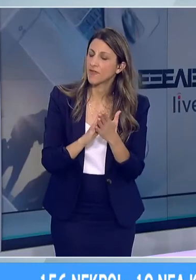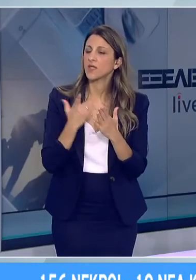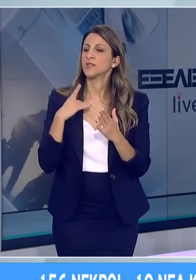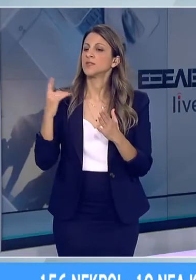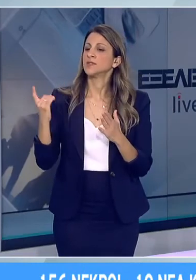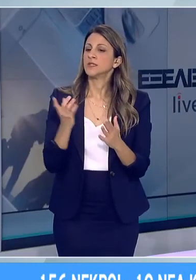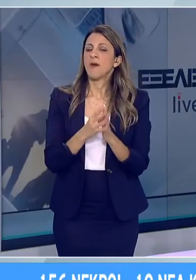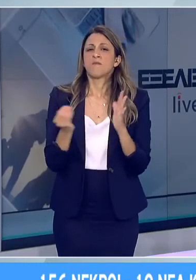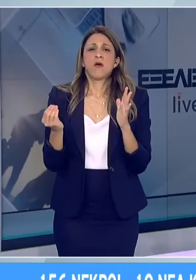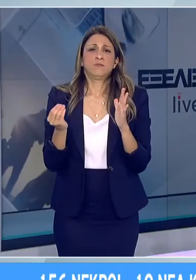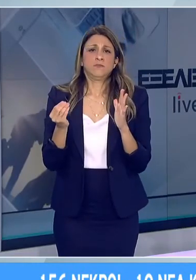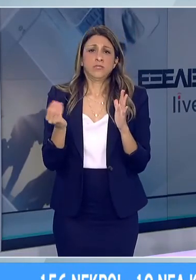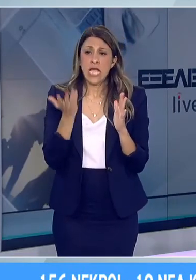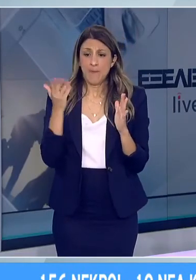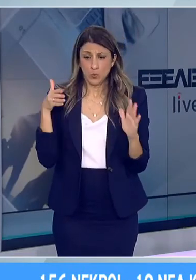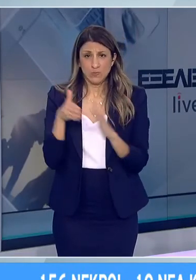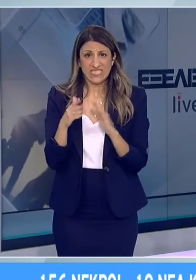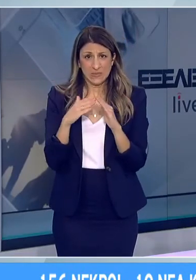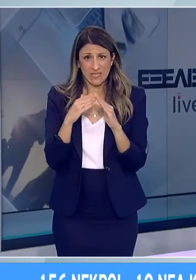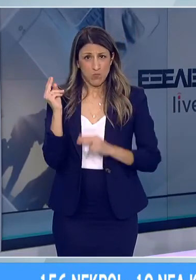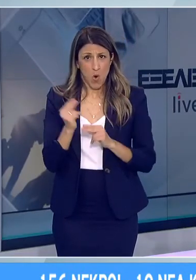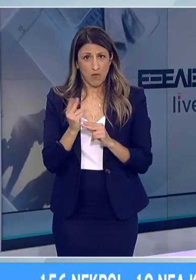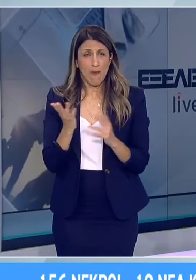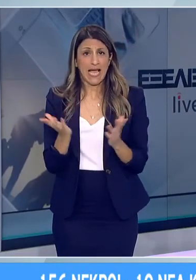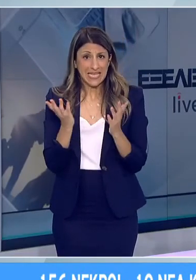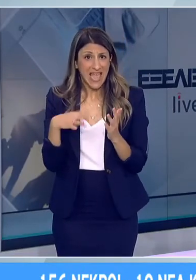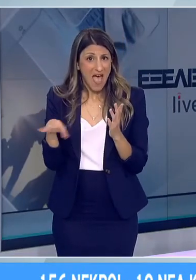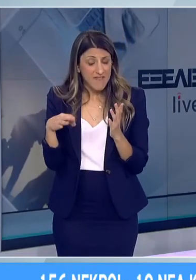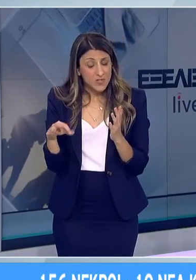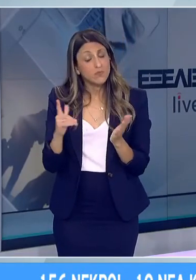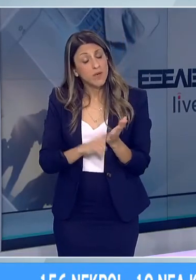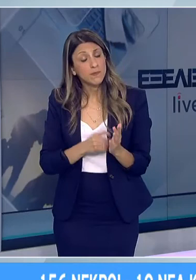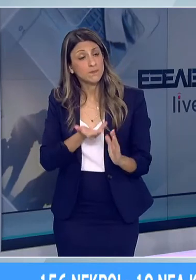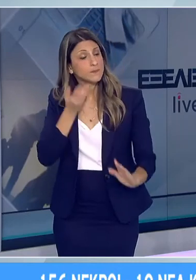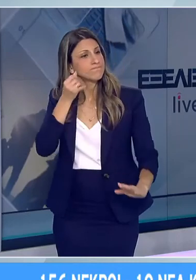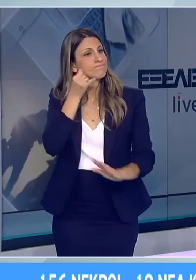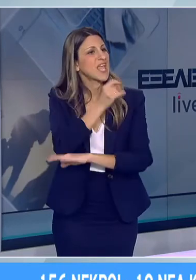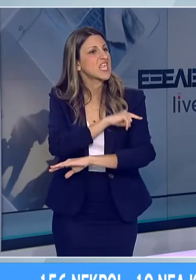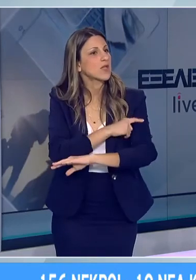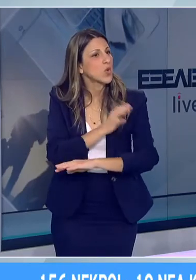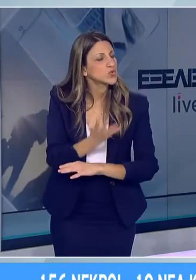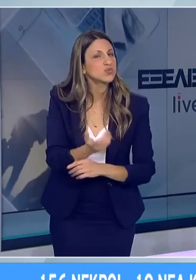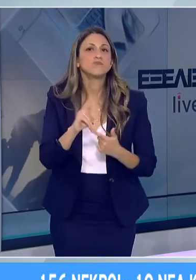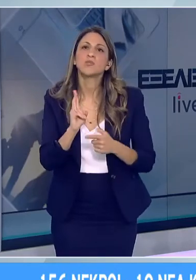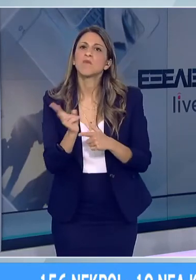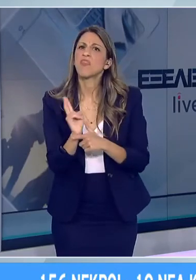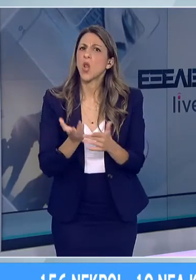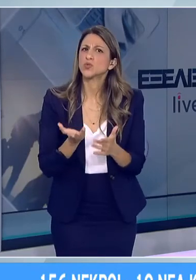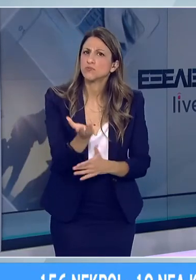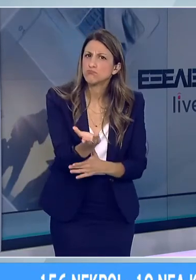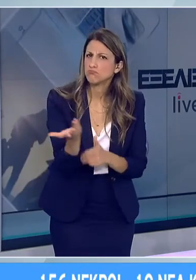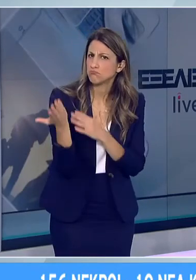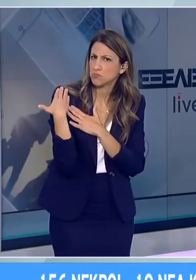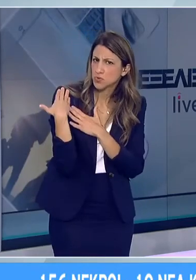αφορά ευπαθή ομάδα όπως αυτές που αναφέρεται η δημοσιογράφος. Εκεί πραγματικά σε συνεννόηση με τον γιατρό και με μια υπεύθυνη δήλωση ή